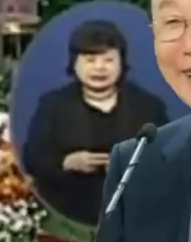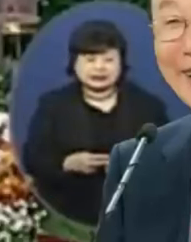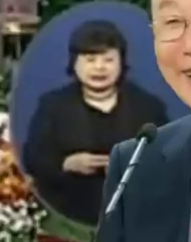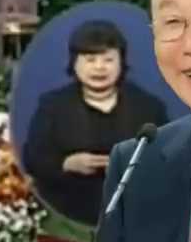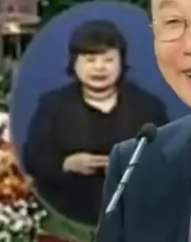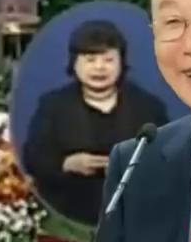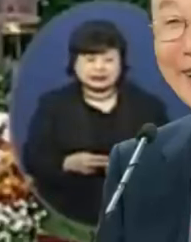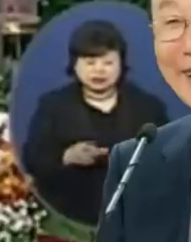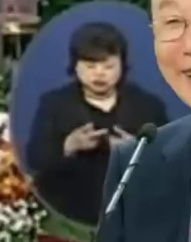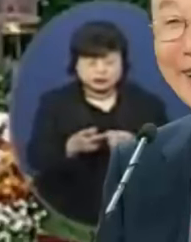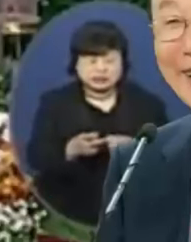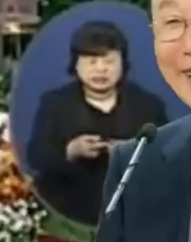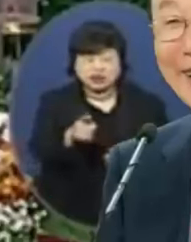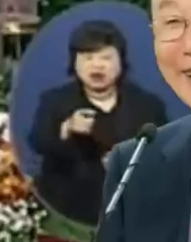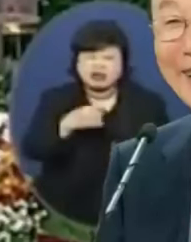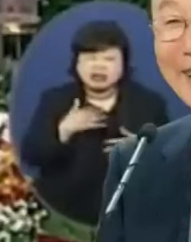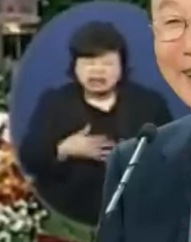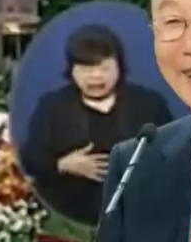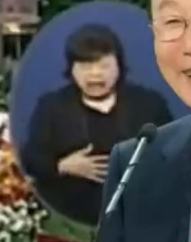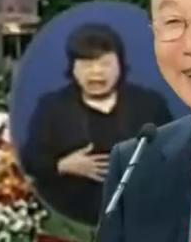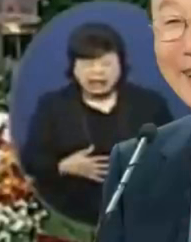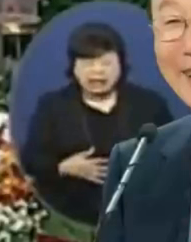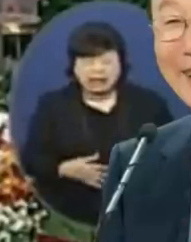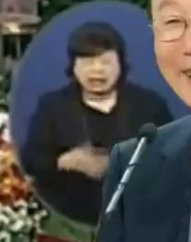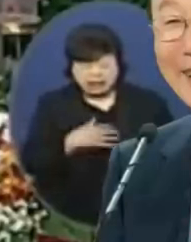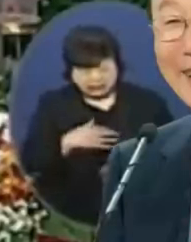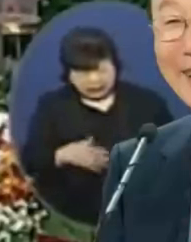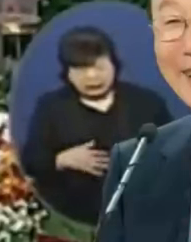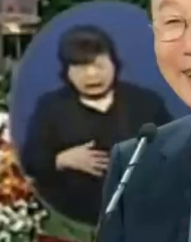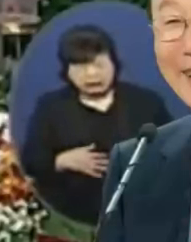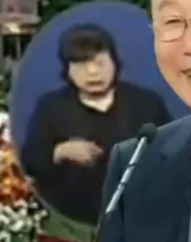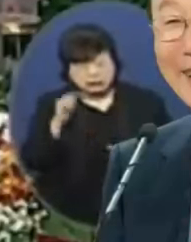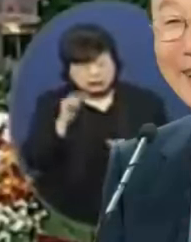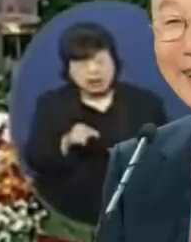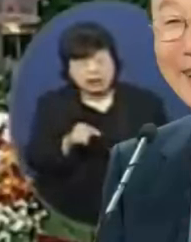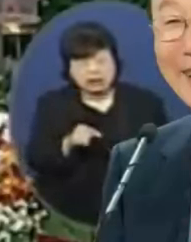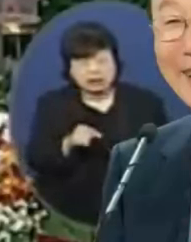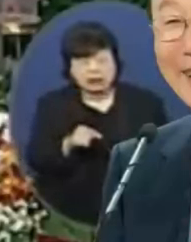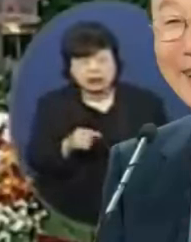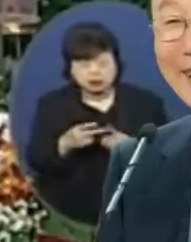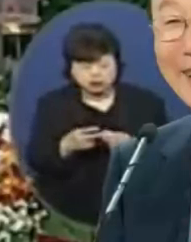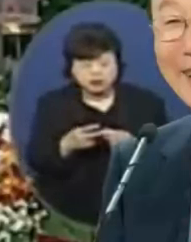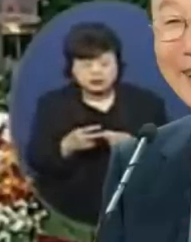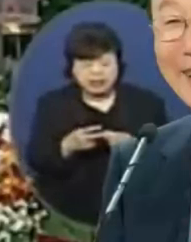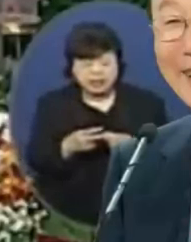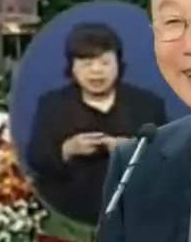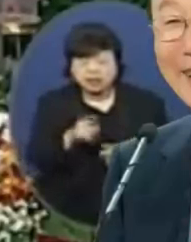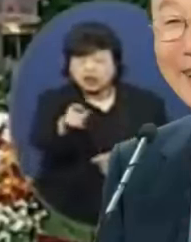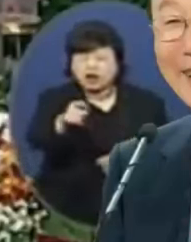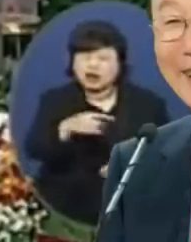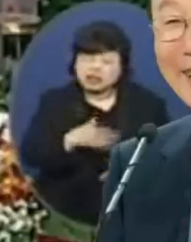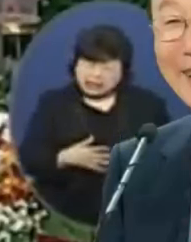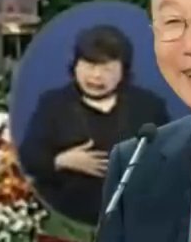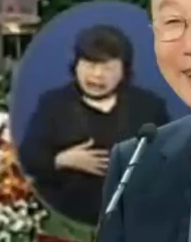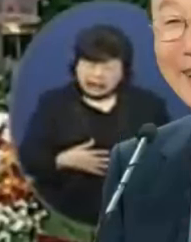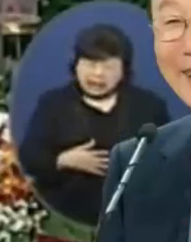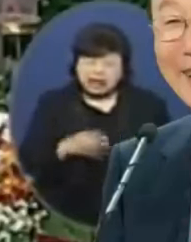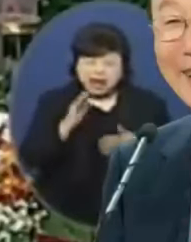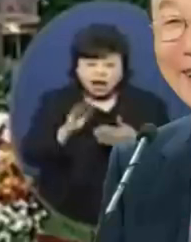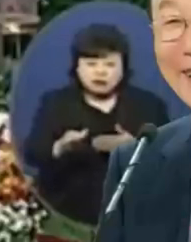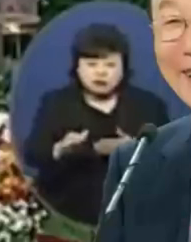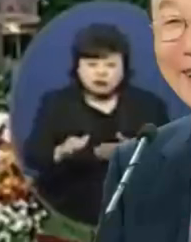당신은 약하다, 형편없이 기운이 없다 그 말을 해서 받아들이게 하고 난